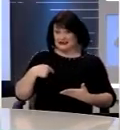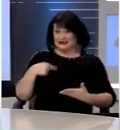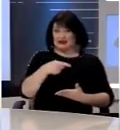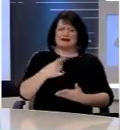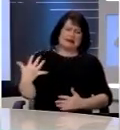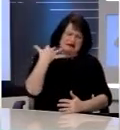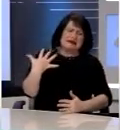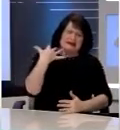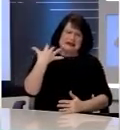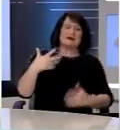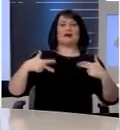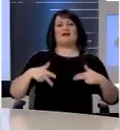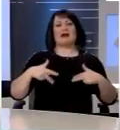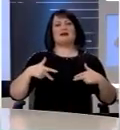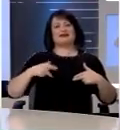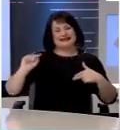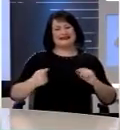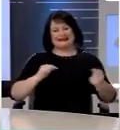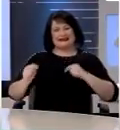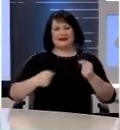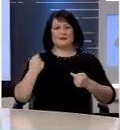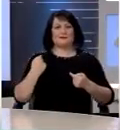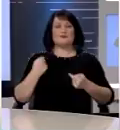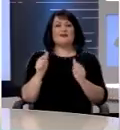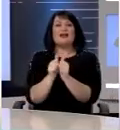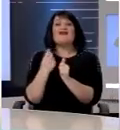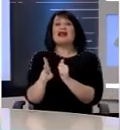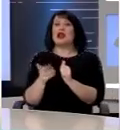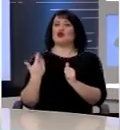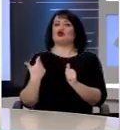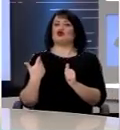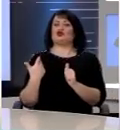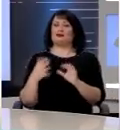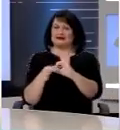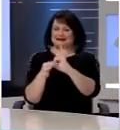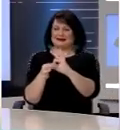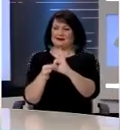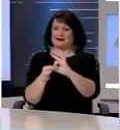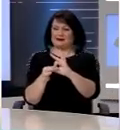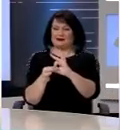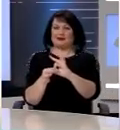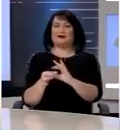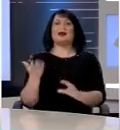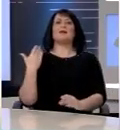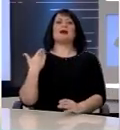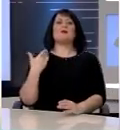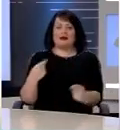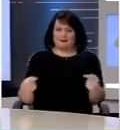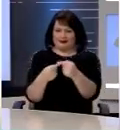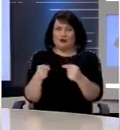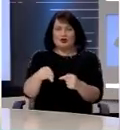κατά της κυβέρνησης, αλλά και του όψιμου φίλου του τώρα, του όψιμου συνεταίρου του, που πριν λίγο καιρό ήταν στα